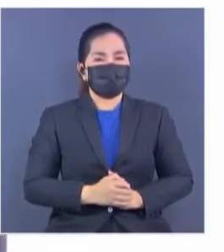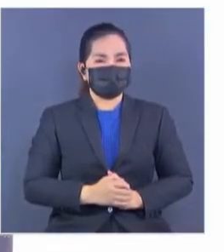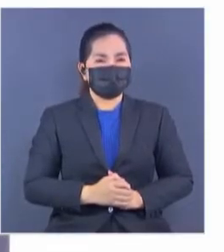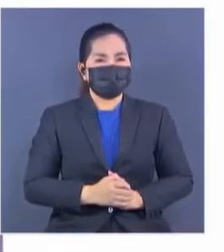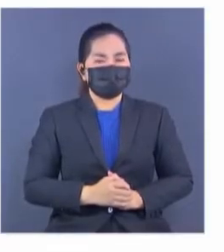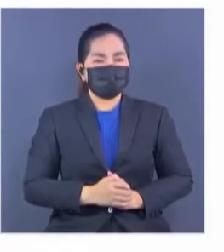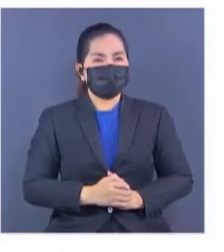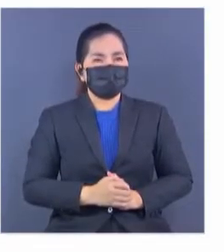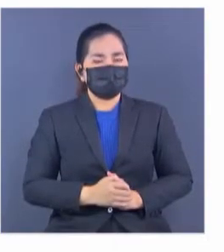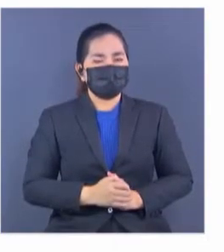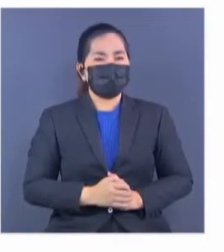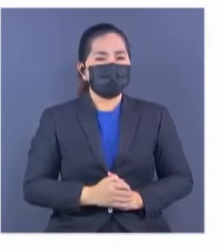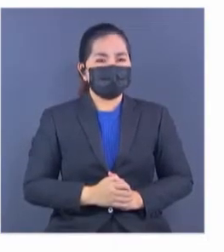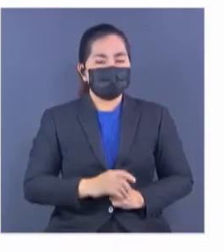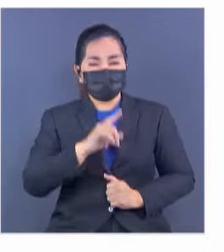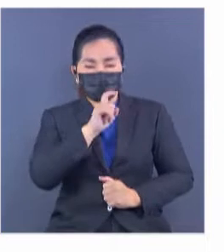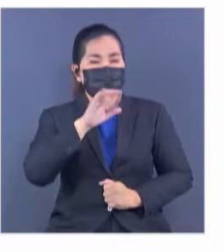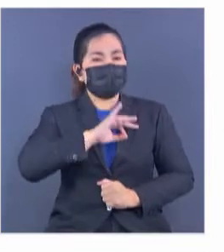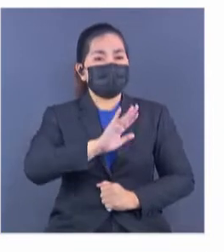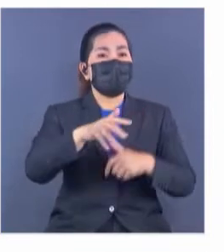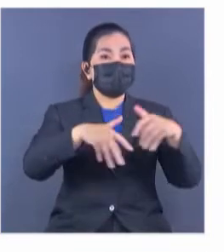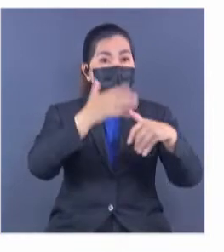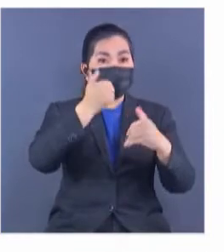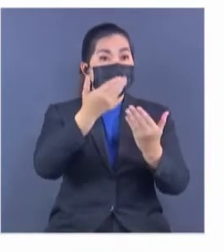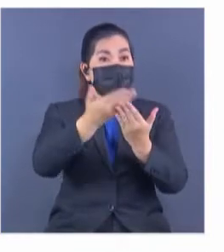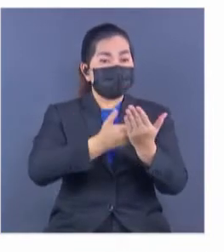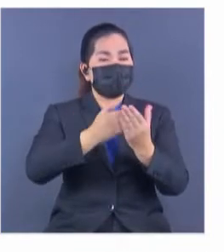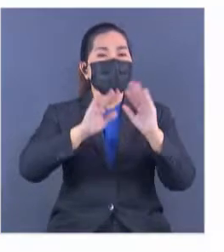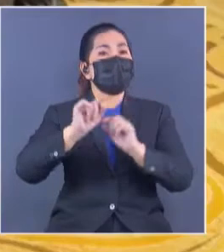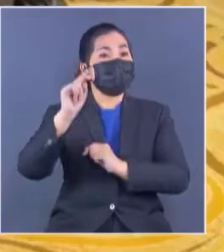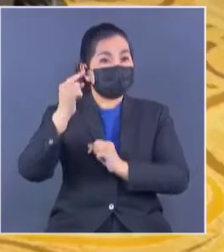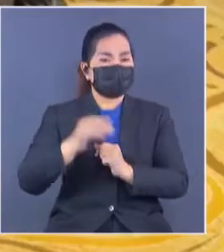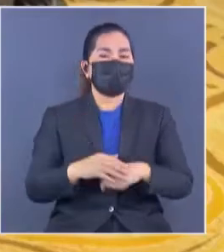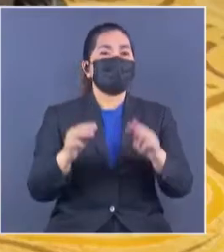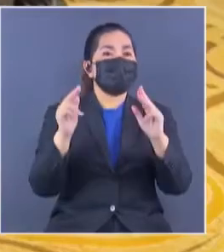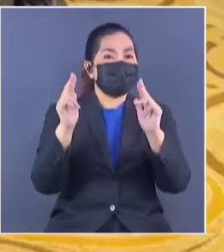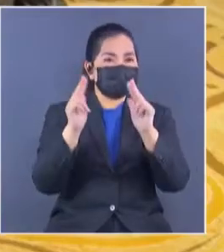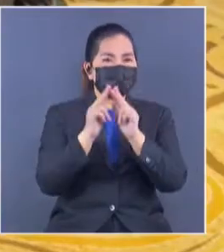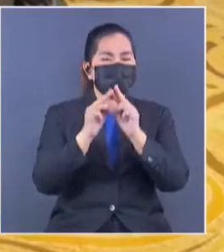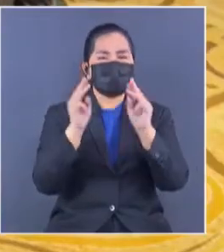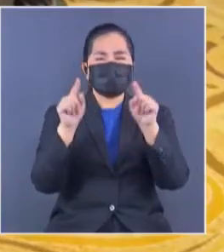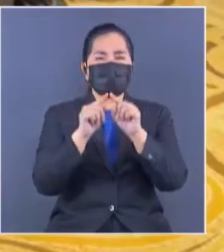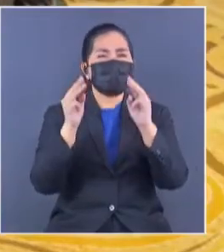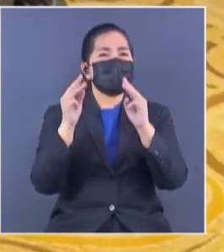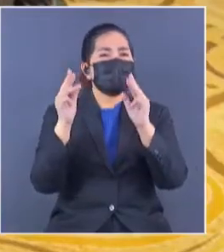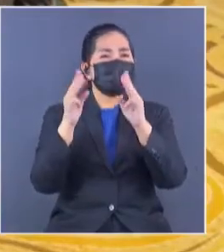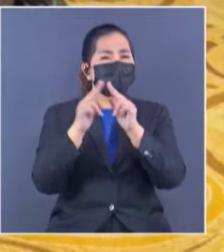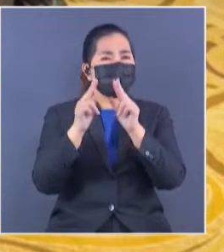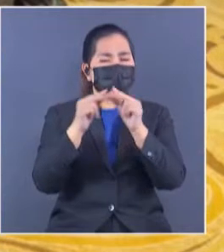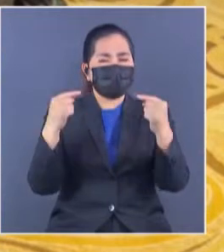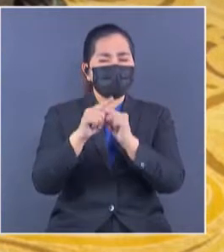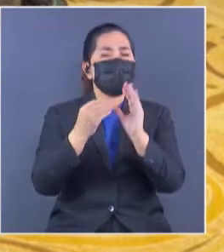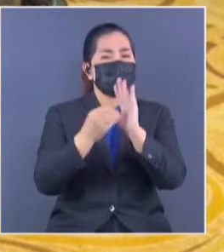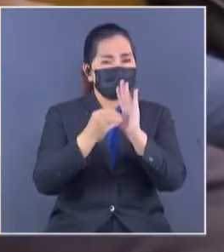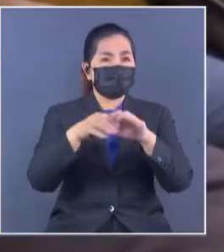รับฟังความคิดเห็นนะครับเปิดเวทีแบบนี้เพื่อจัดทำผลิตภัณฑ์สลากรูปแบบใหม่หรือว่าสลากตัวเลข3หลักเนี่ยแหละครับอันนี้มีที่กรุงเทพมหาน